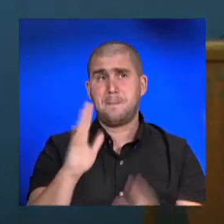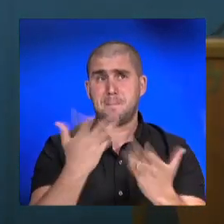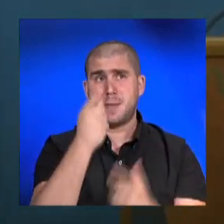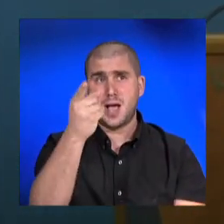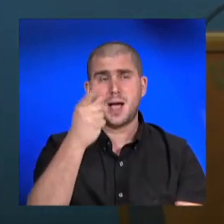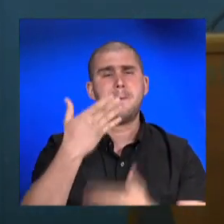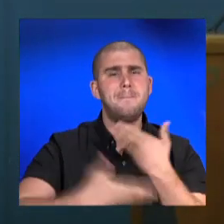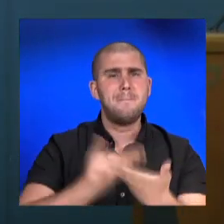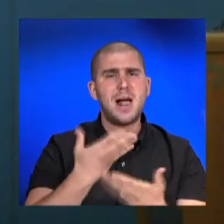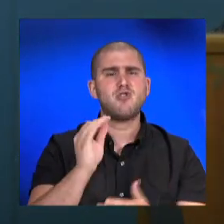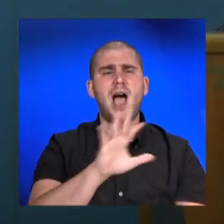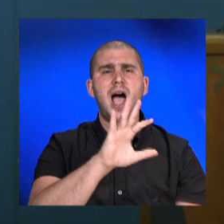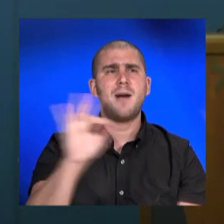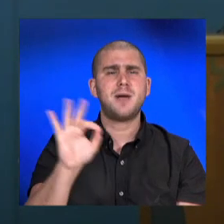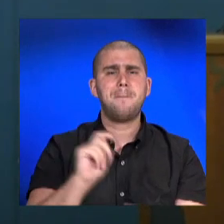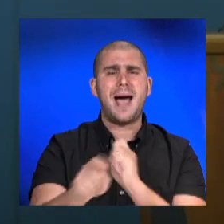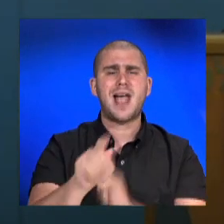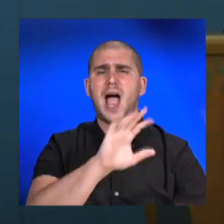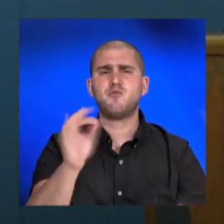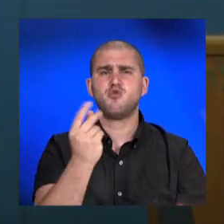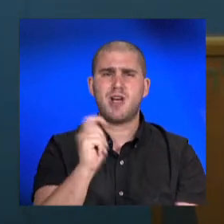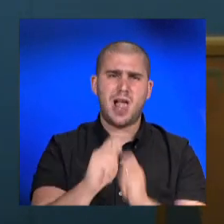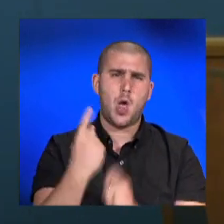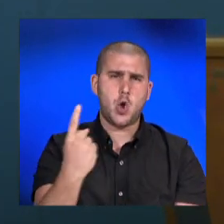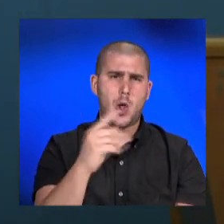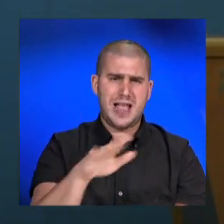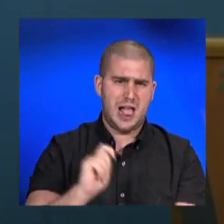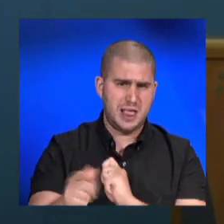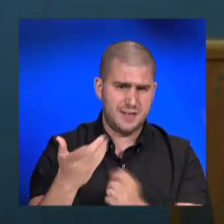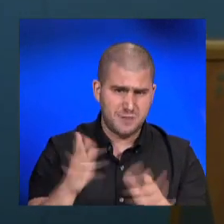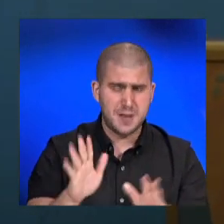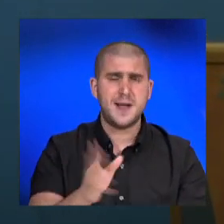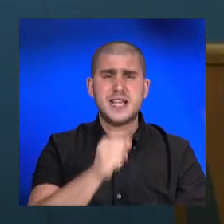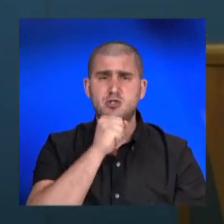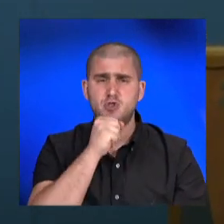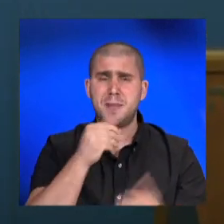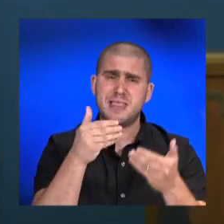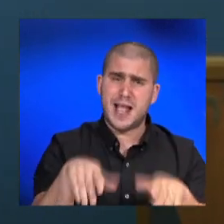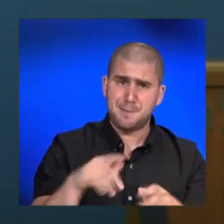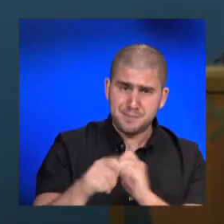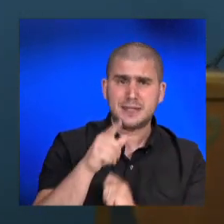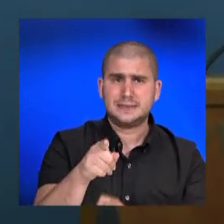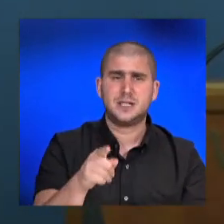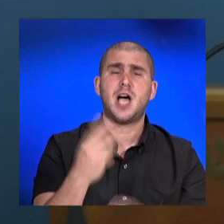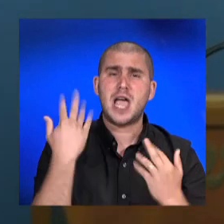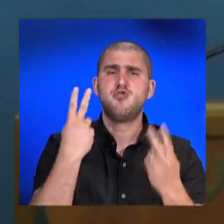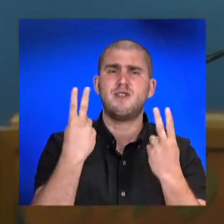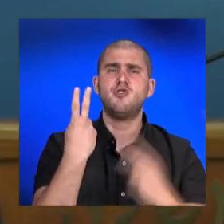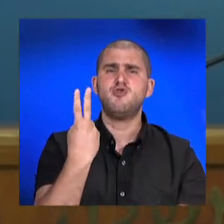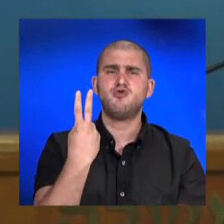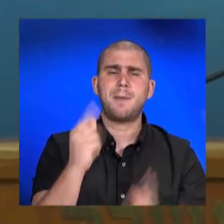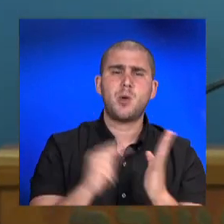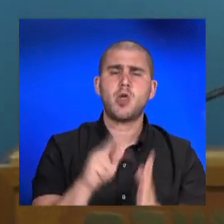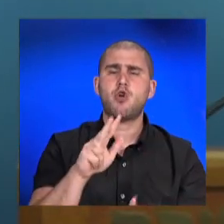שקל לכל ילד, קשיש, נכה, זה בעלות של 2.3 מיליארד